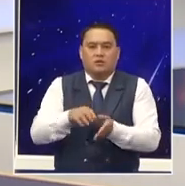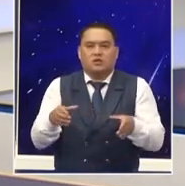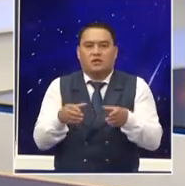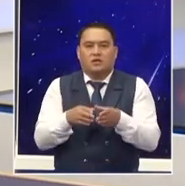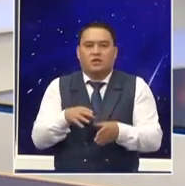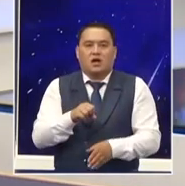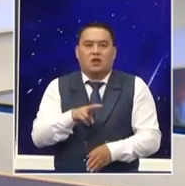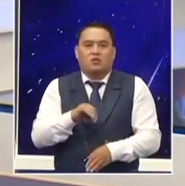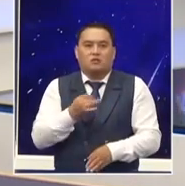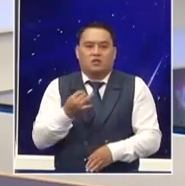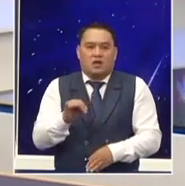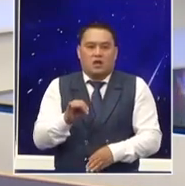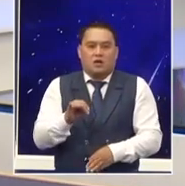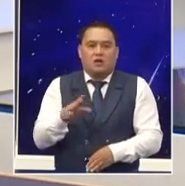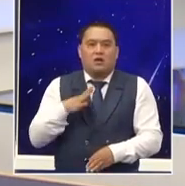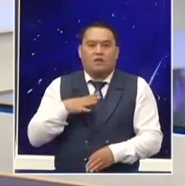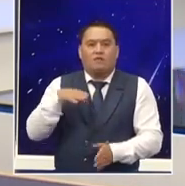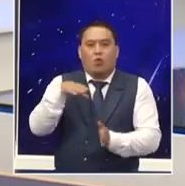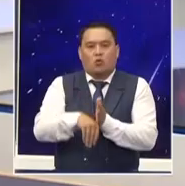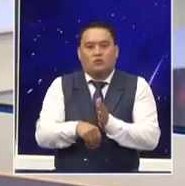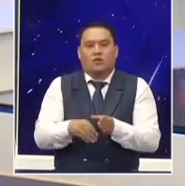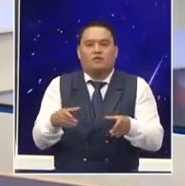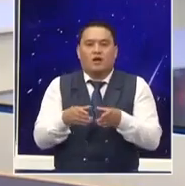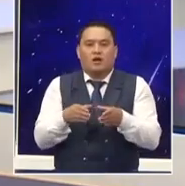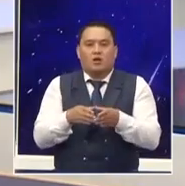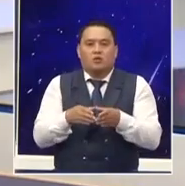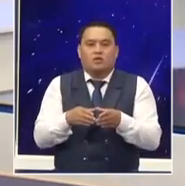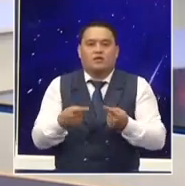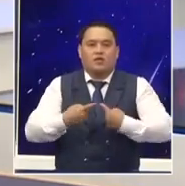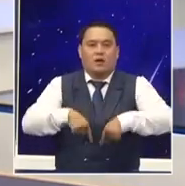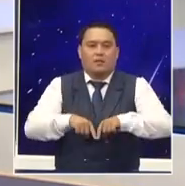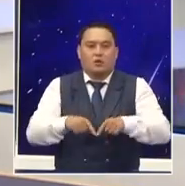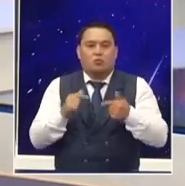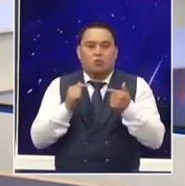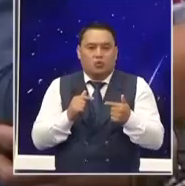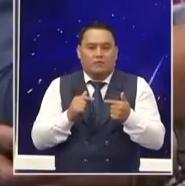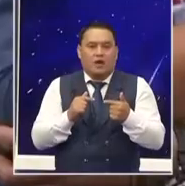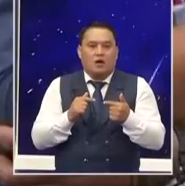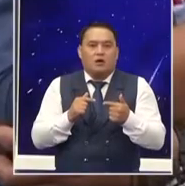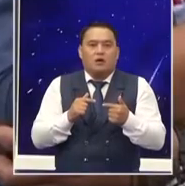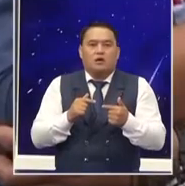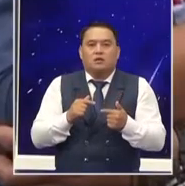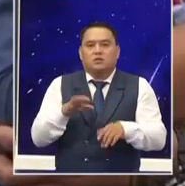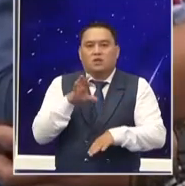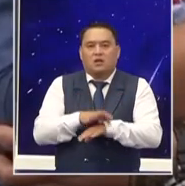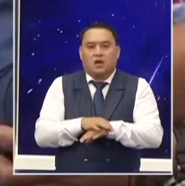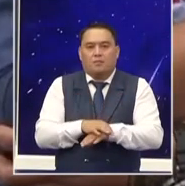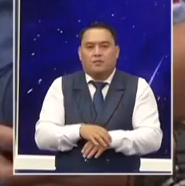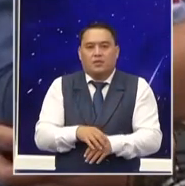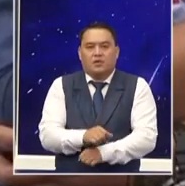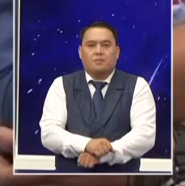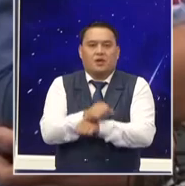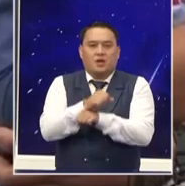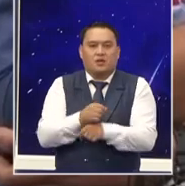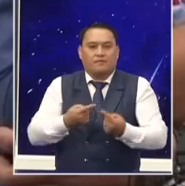Светланы Тихановской. Дылевский и Ковалькова входят в состав Координационного совета оппозиции. Также в Солигорске задержан сопредседатель